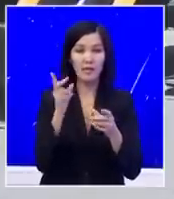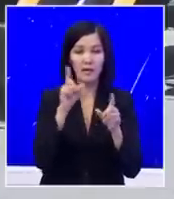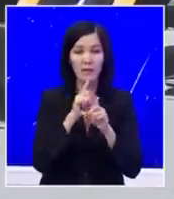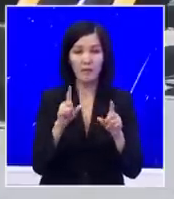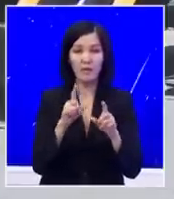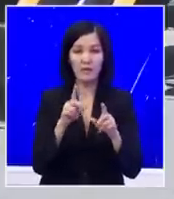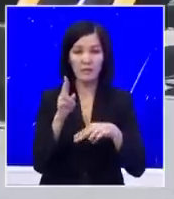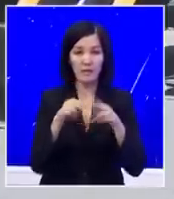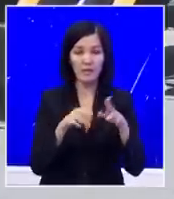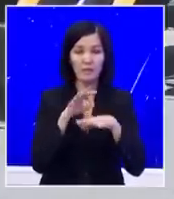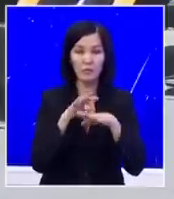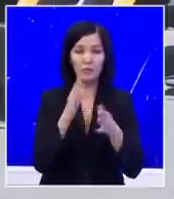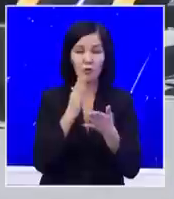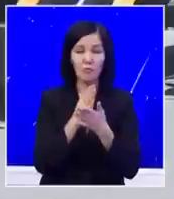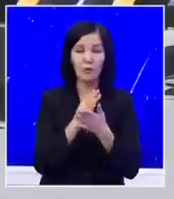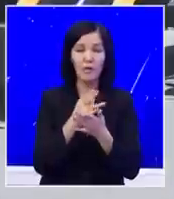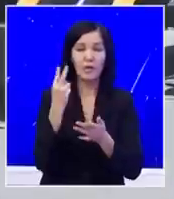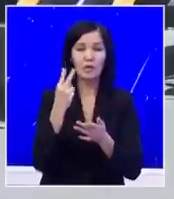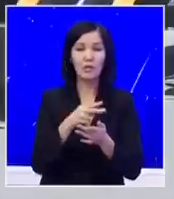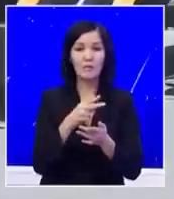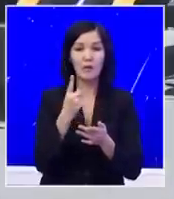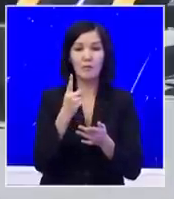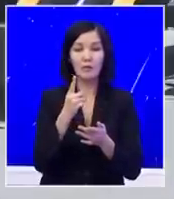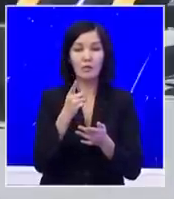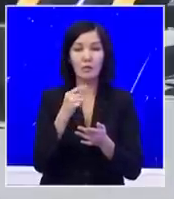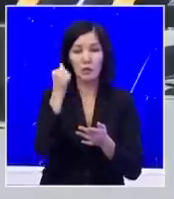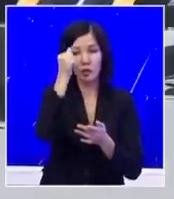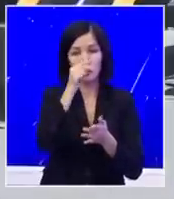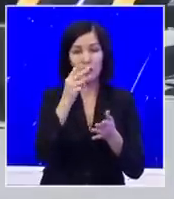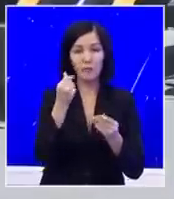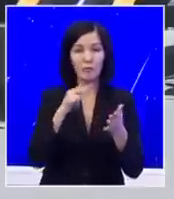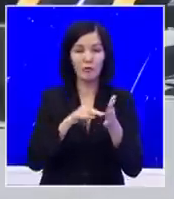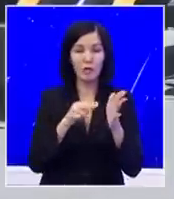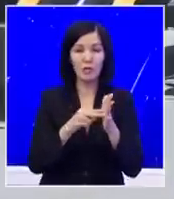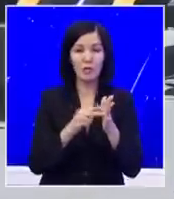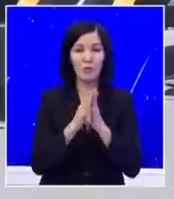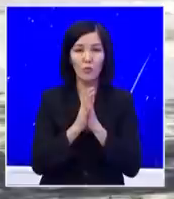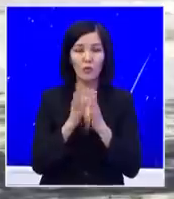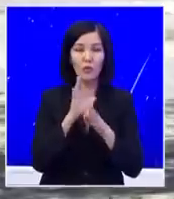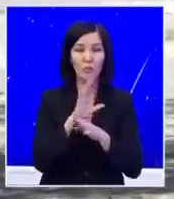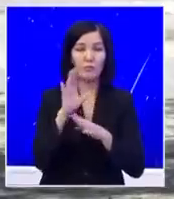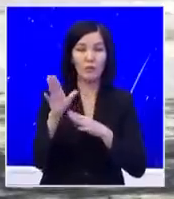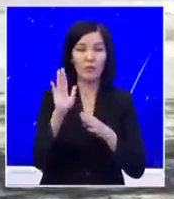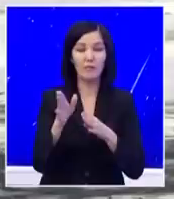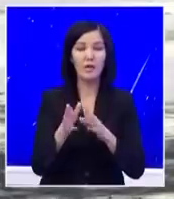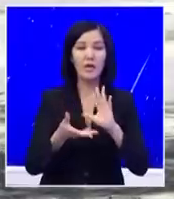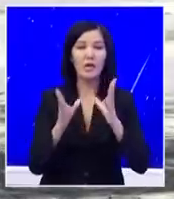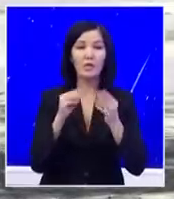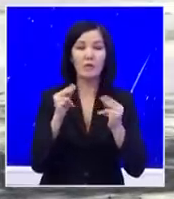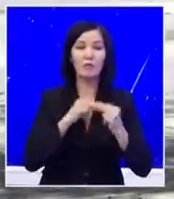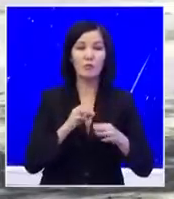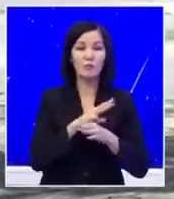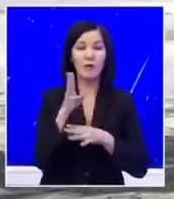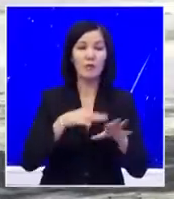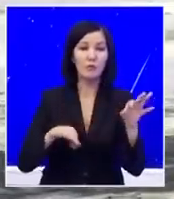объектіге. Ендігі 21-ші жылға бюджеттік өтінім беретін боламыз. Жалпы ауданда жұмыспен